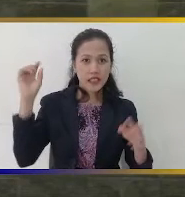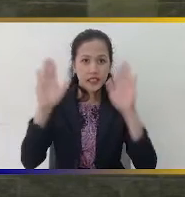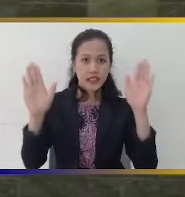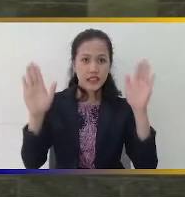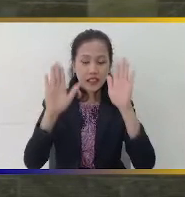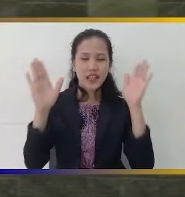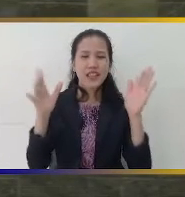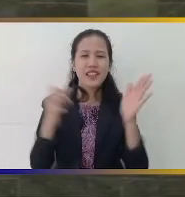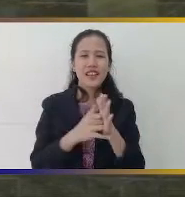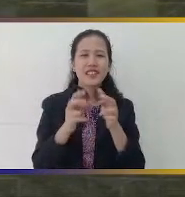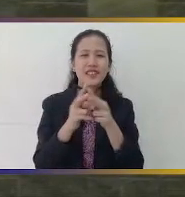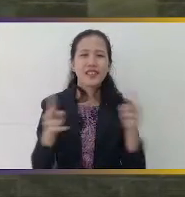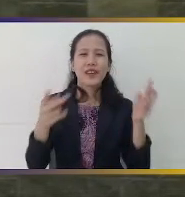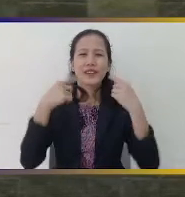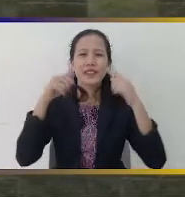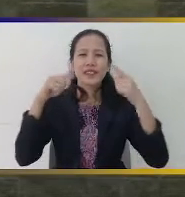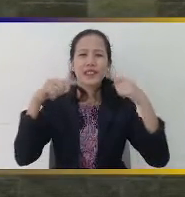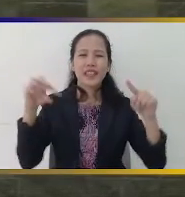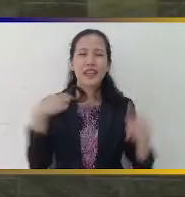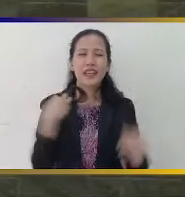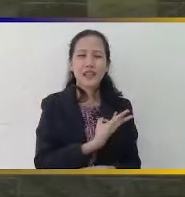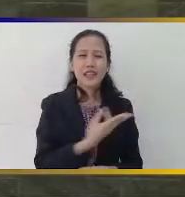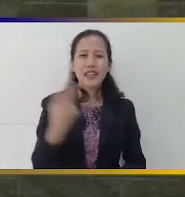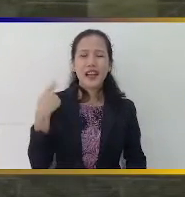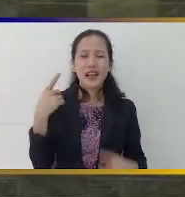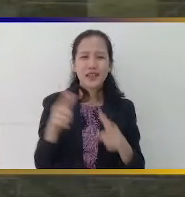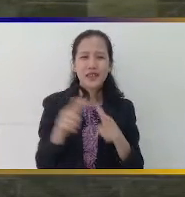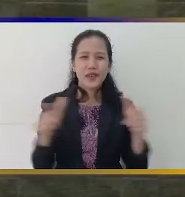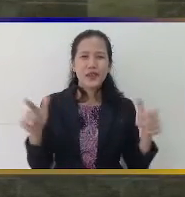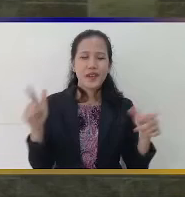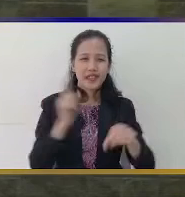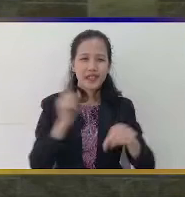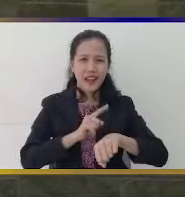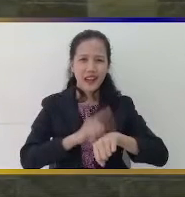napaka-successful. And we had a great time with